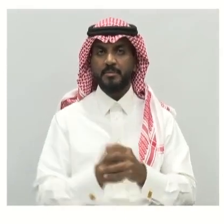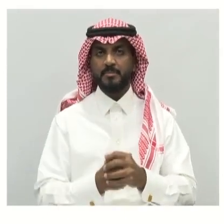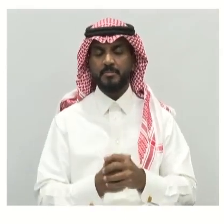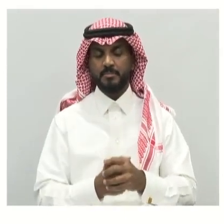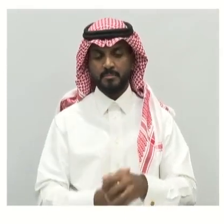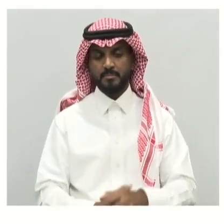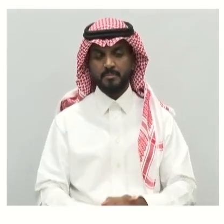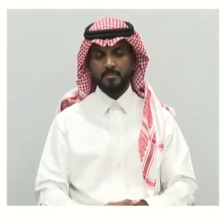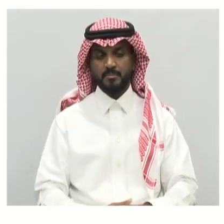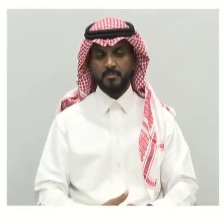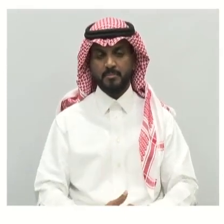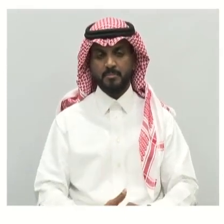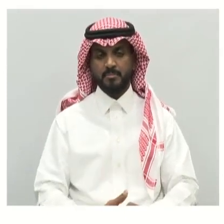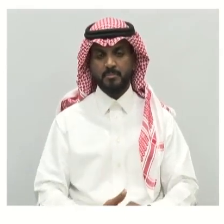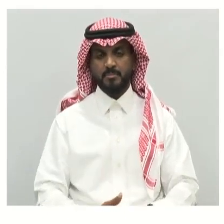مدينه